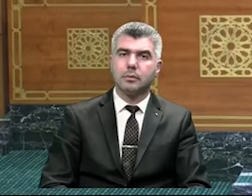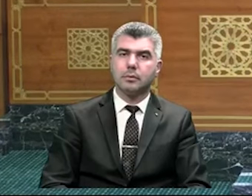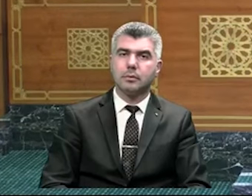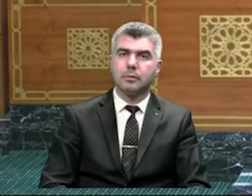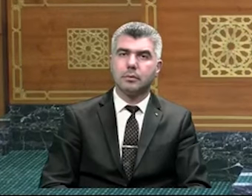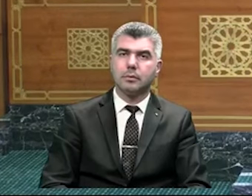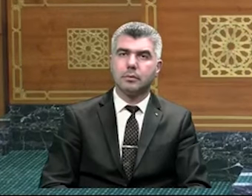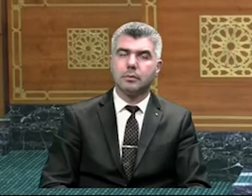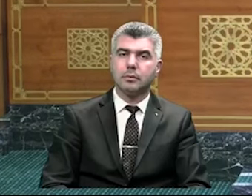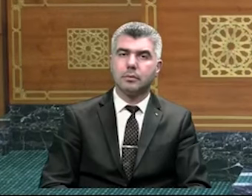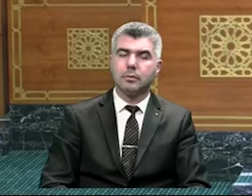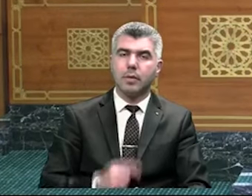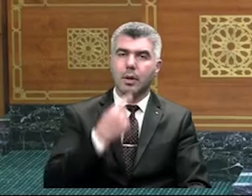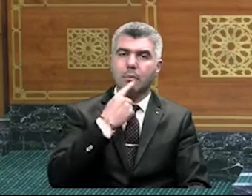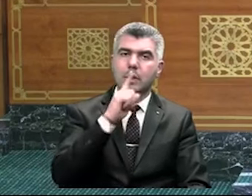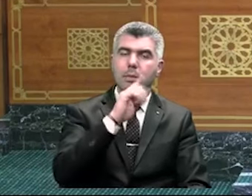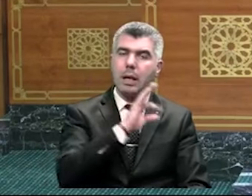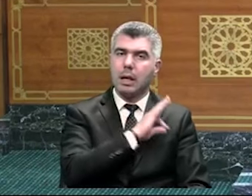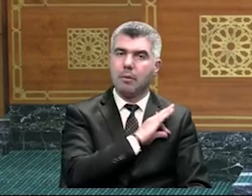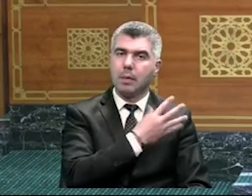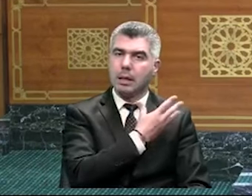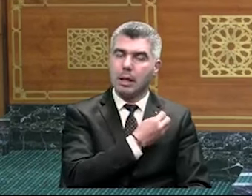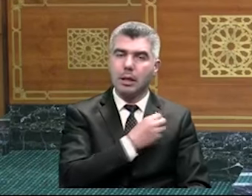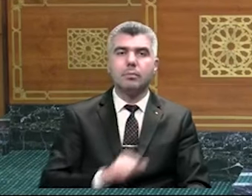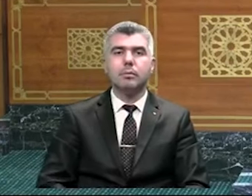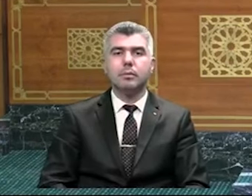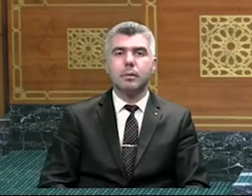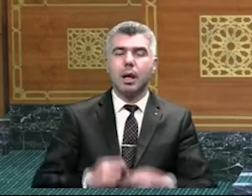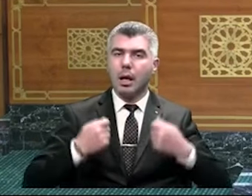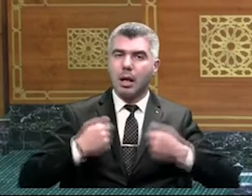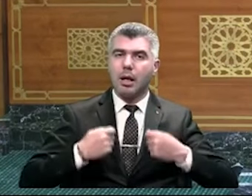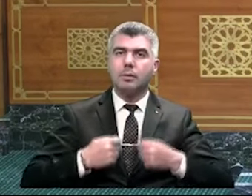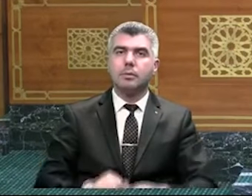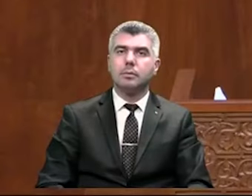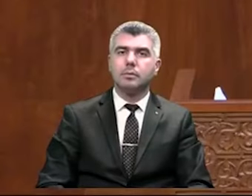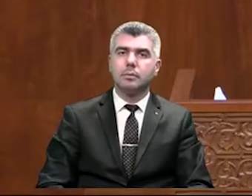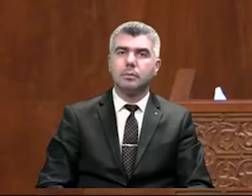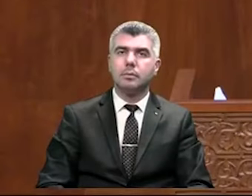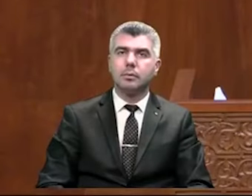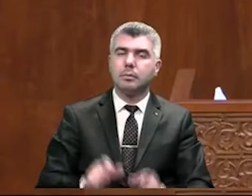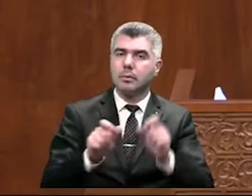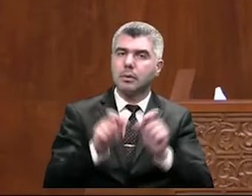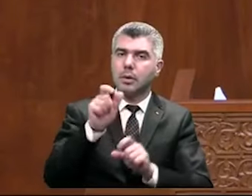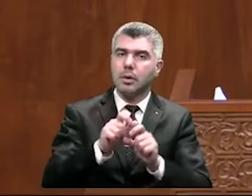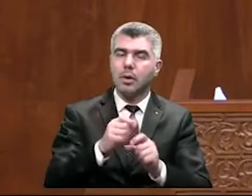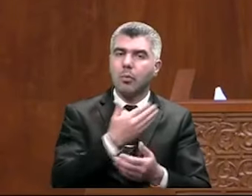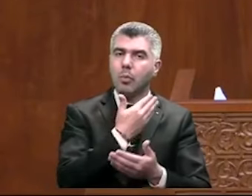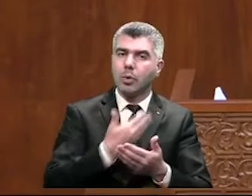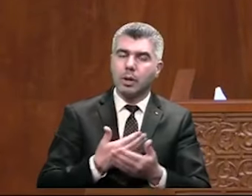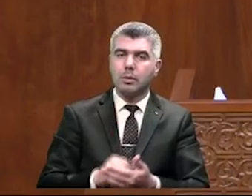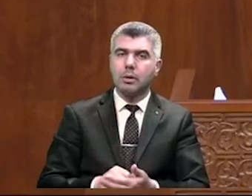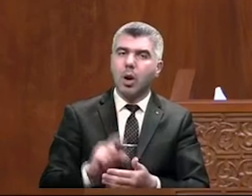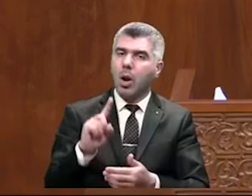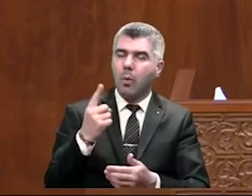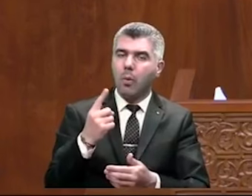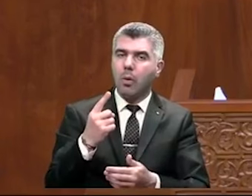الوزير بسم الله الرحمن الرحيم السيد الرئيس السيدات والساده المستشارون اولا بغيت نشكركم